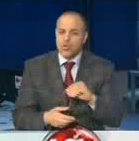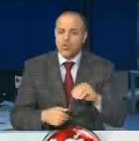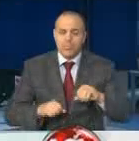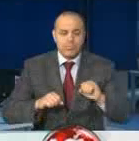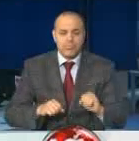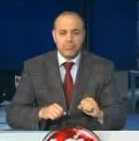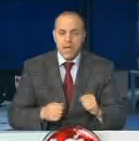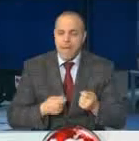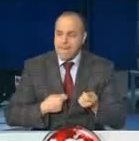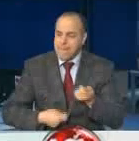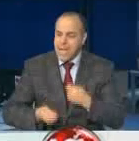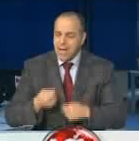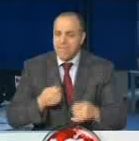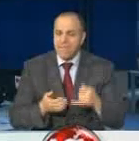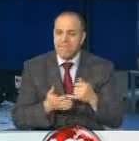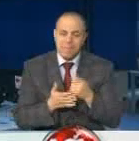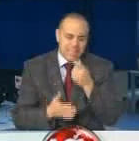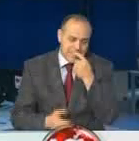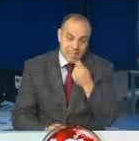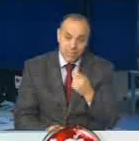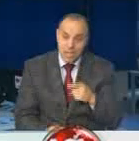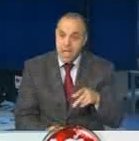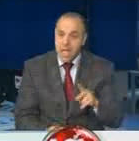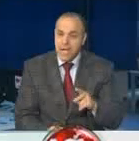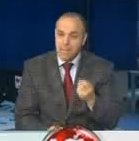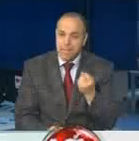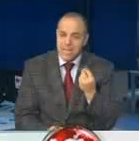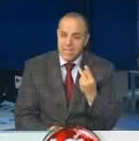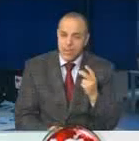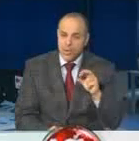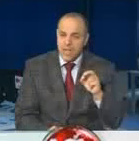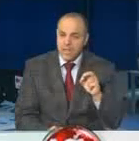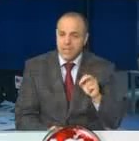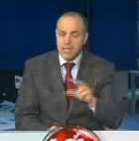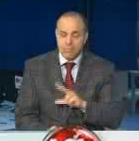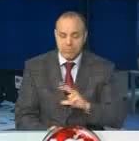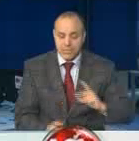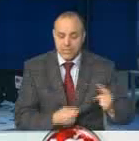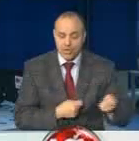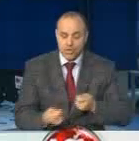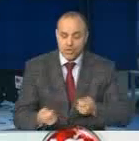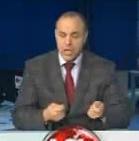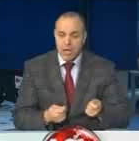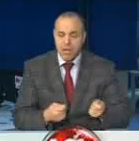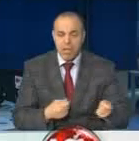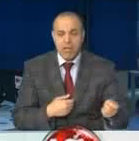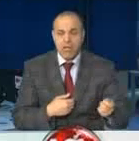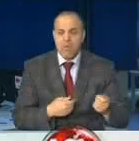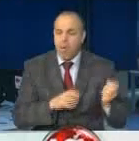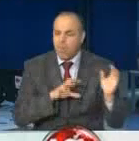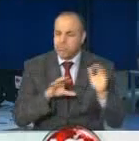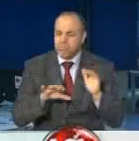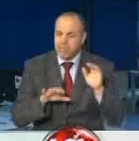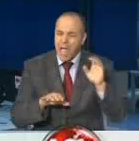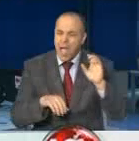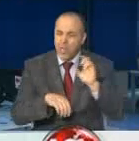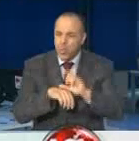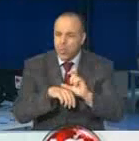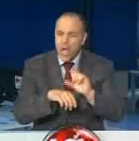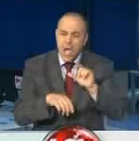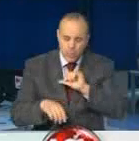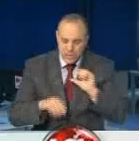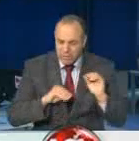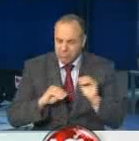الجملة للمنتجات بقصر هلال. بأكثر من 230 محلا تجاريا تم إغراقها بالسلع التركية